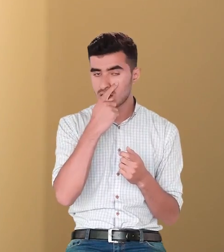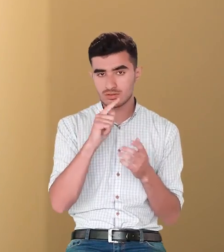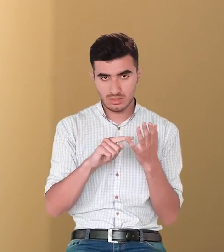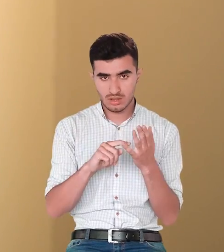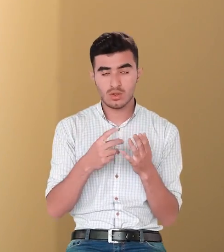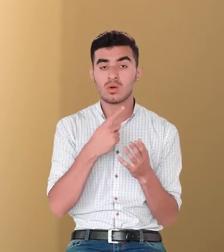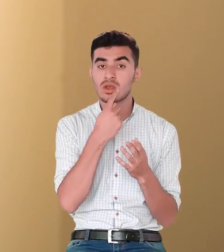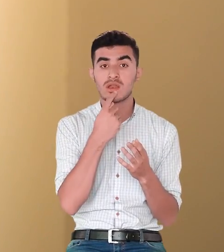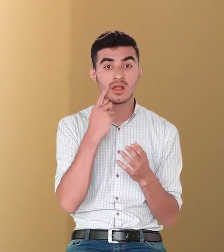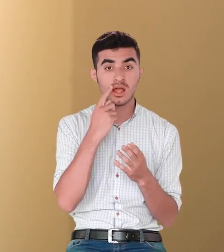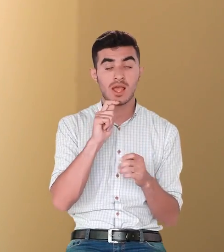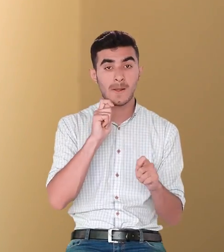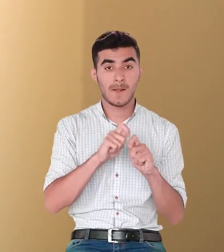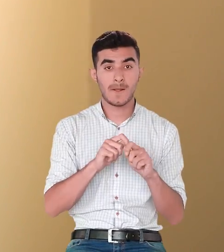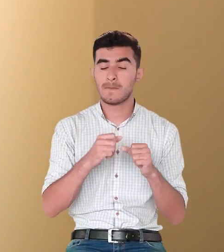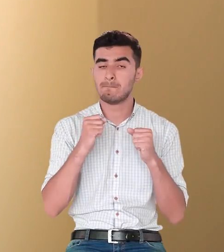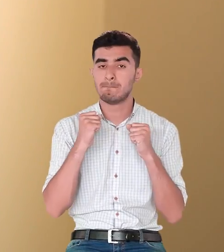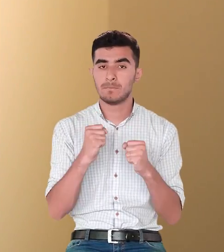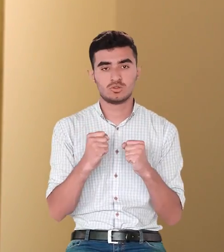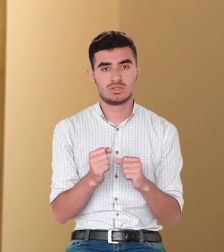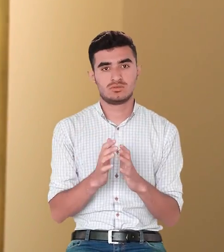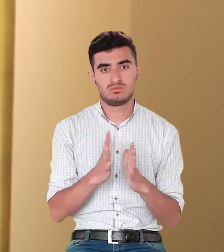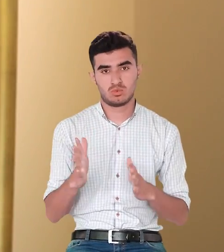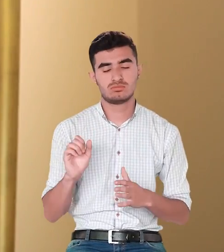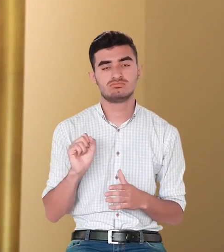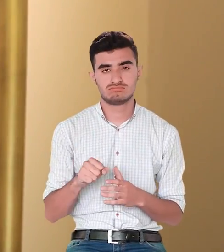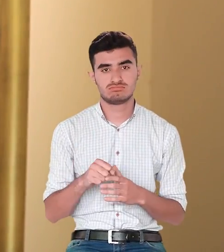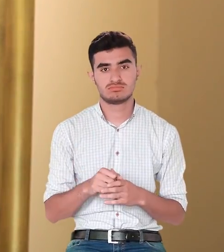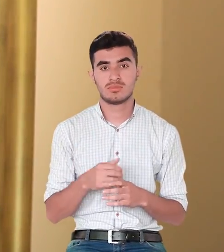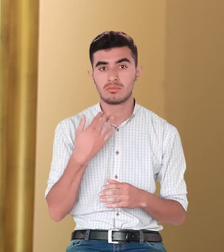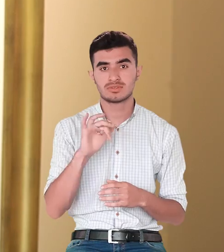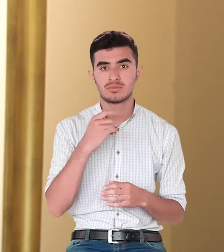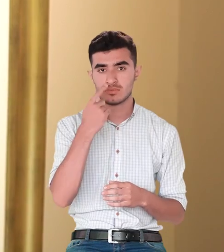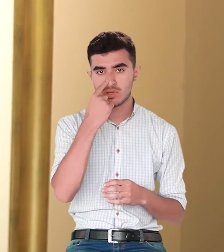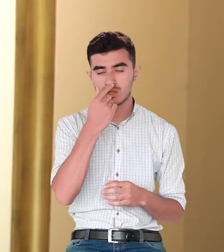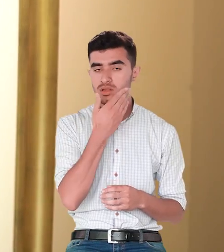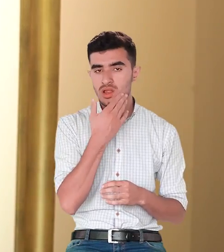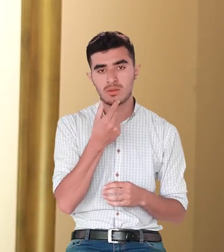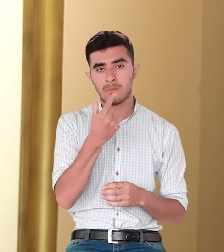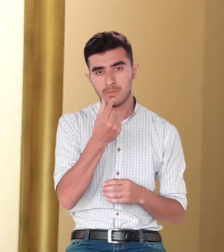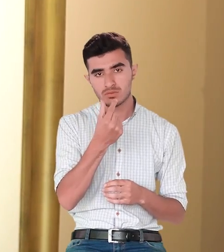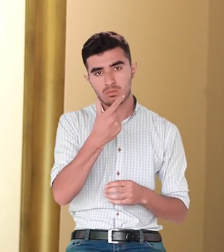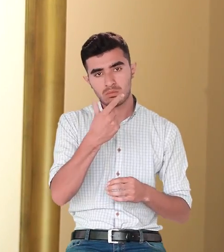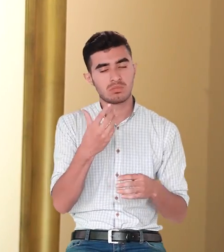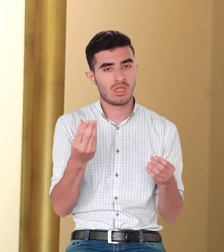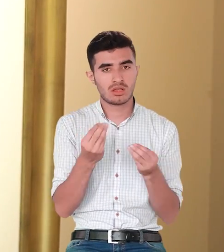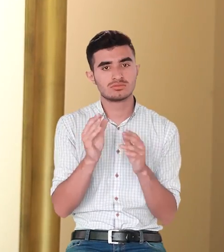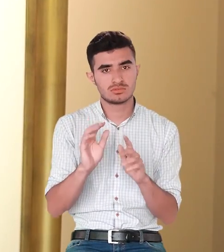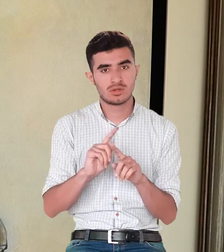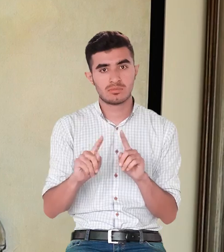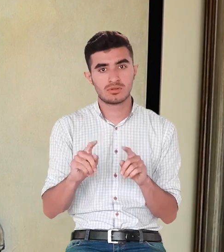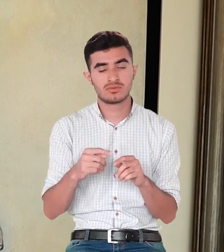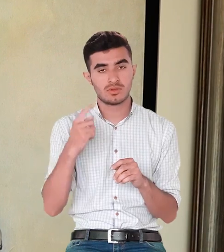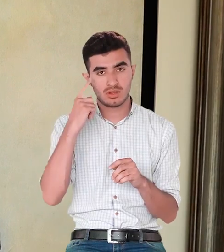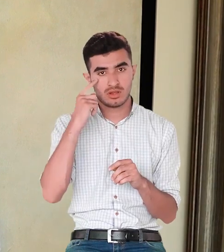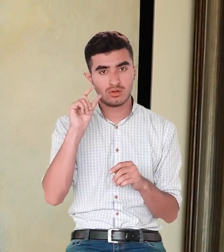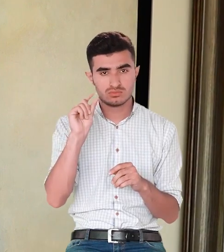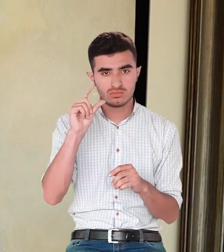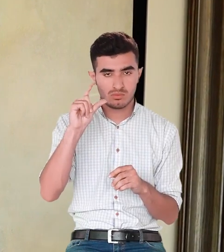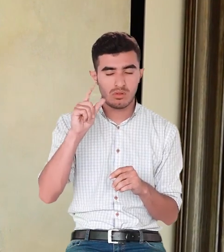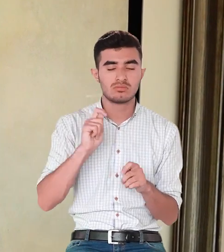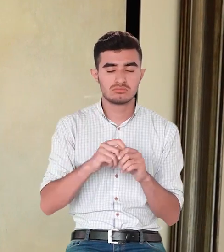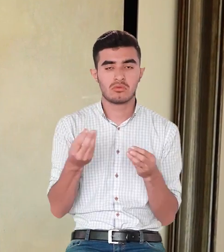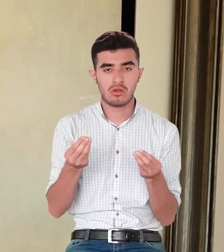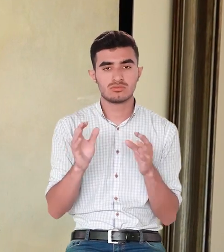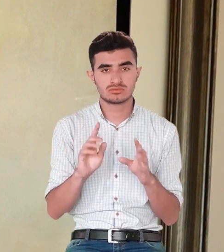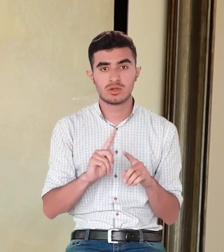ہیں ان کے لپس جو ہے ان کو وہ بہت زیادہ مختلف ہوتے ہیں. ناک کو تو پتلا موٹا کیا جا سکتا ہے, آنکھوں میں بھی